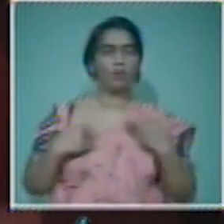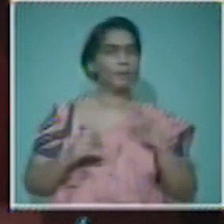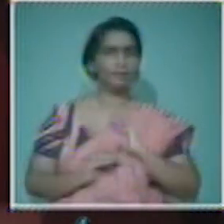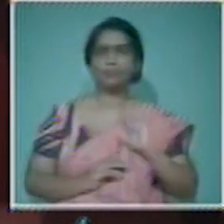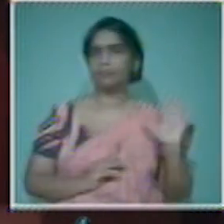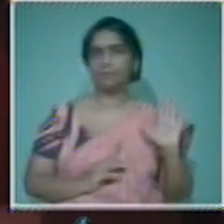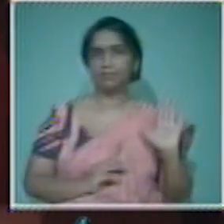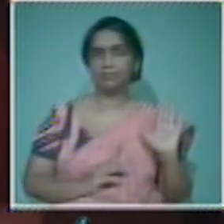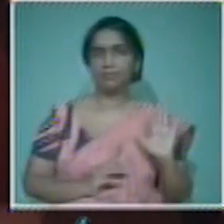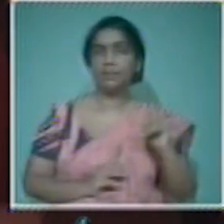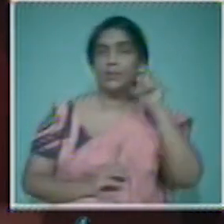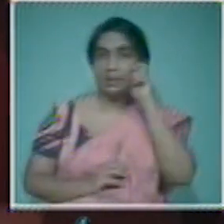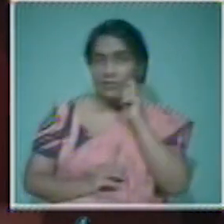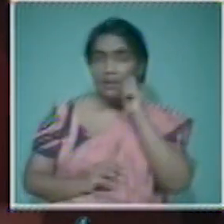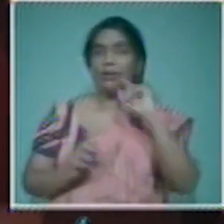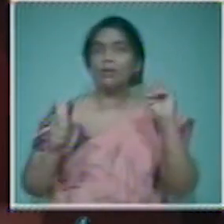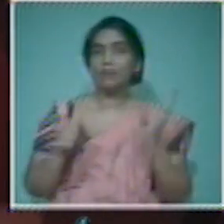හරි.